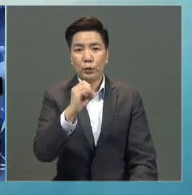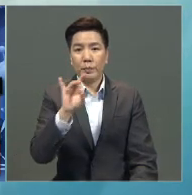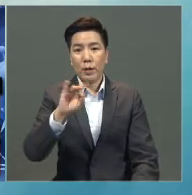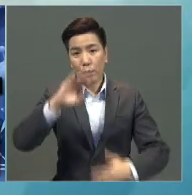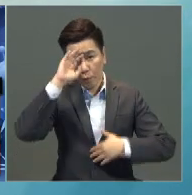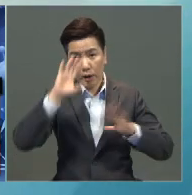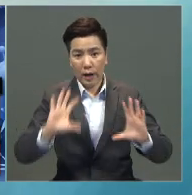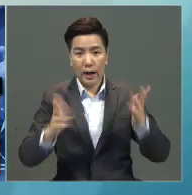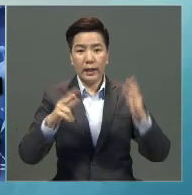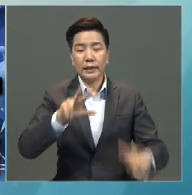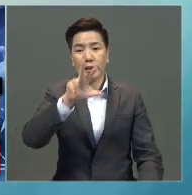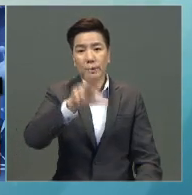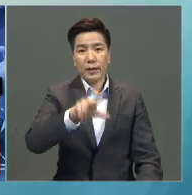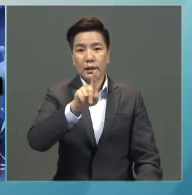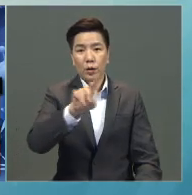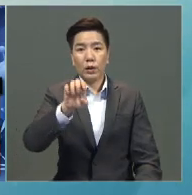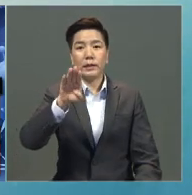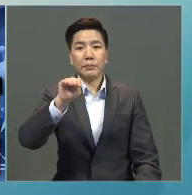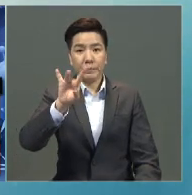รายแล้วก็ยอดรวมของคนที่เข้าไปยืนยันอยู่ในสถานที่กลับกันที่รัฐจัดให้เป็นสี่ร้อยแปดรายหายป่วยไปแล้ว3148